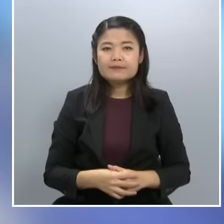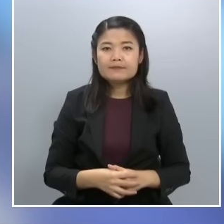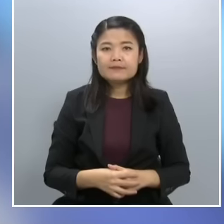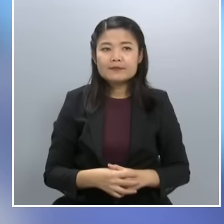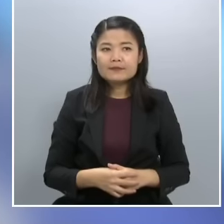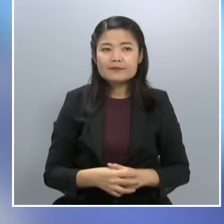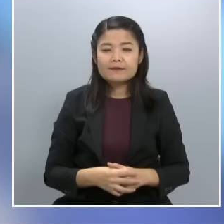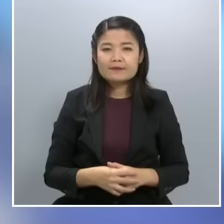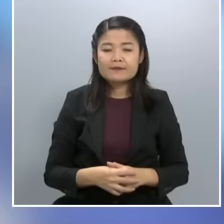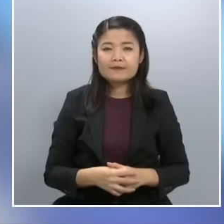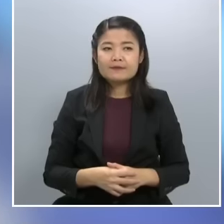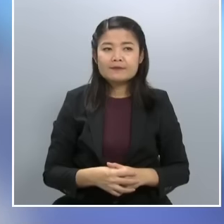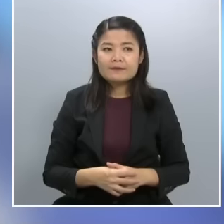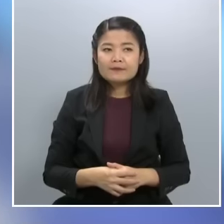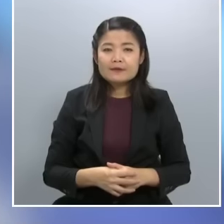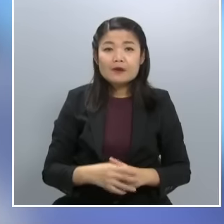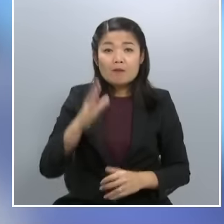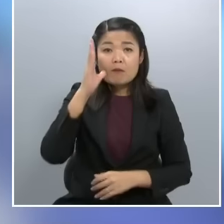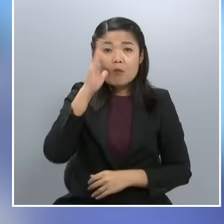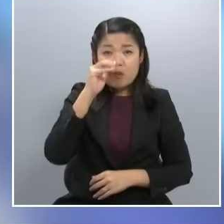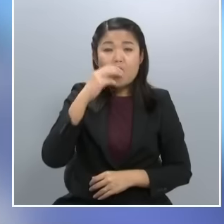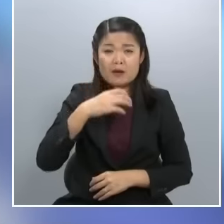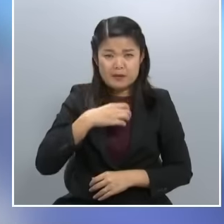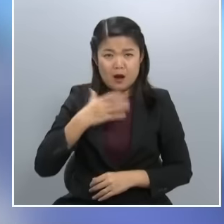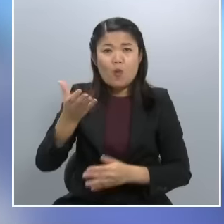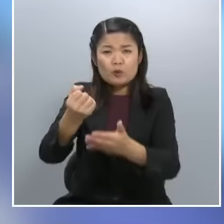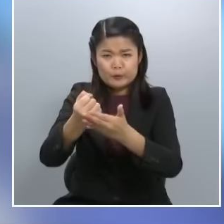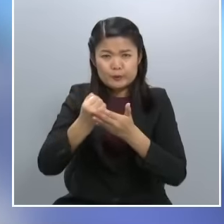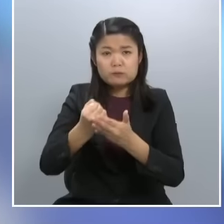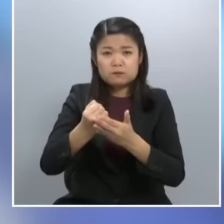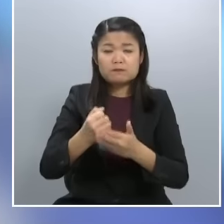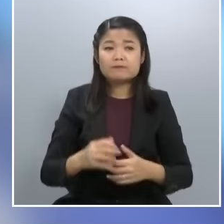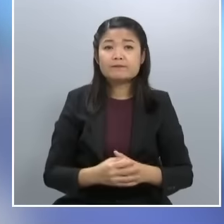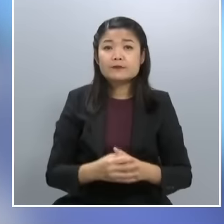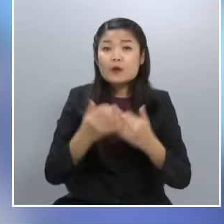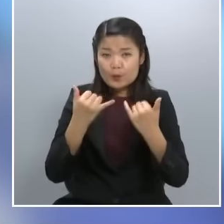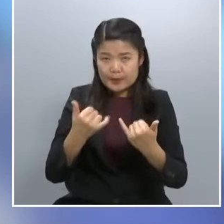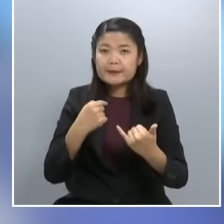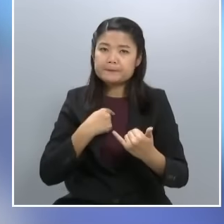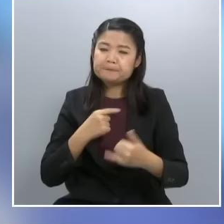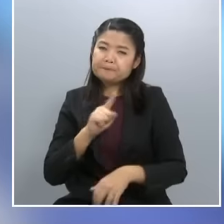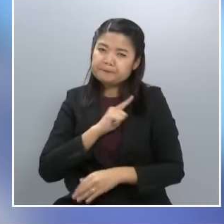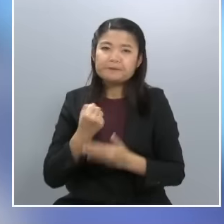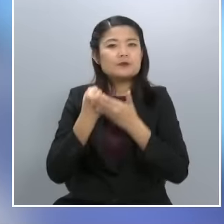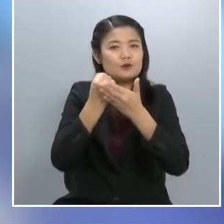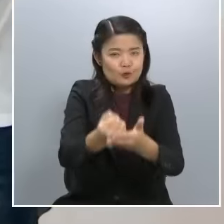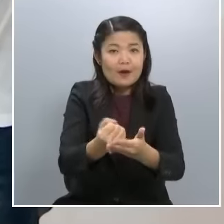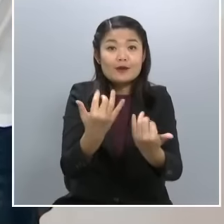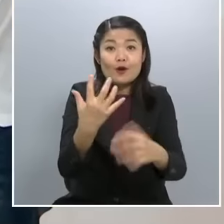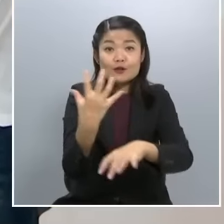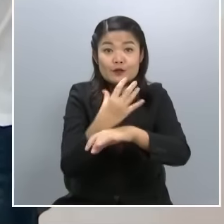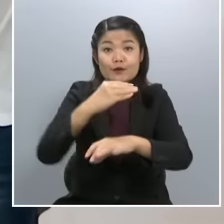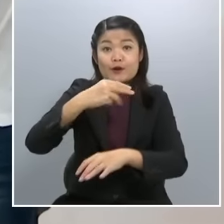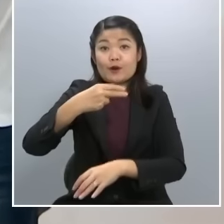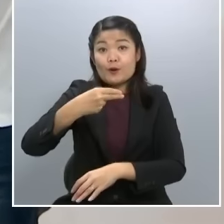เรื่องนี้เนี่ยคุณผู้ชมครับคือทางฝั่งพ่อเองต้องการความช่วยเหลือเหลือนะฮะวันเนี้ยผมจะช่วยเรื่องนี้นะครับเดี๋ยวโนกระแสจะทำเรื่องนี้นะครับ